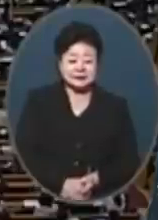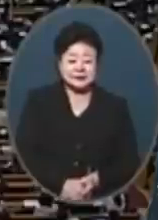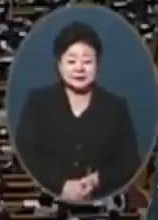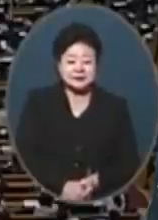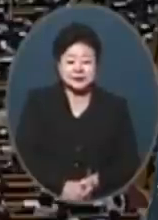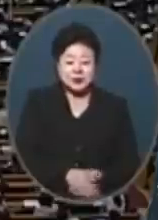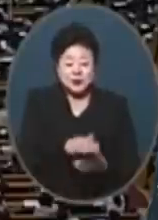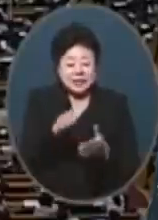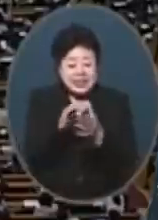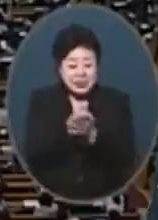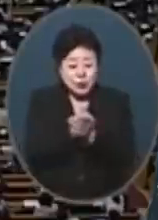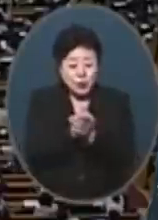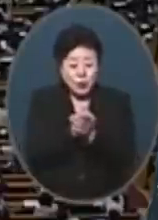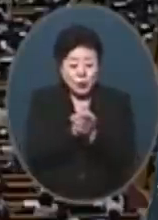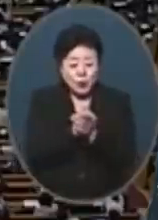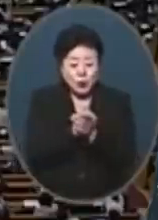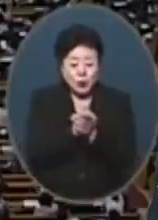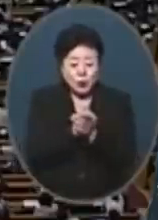우리의 기도를